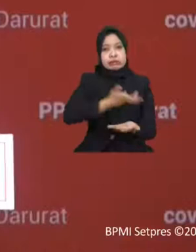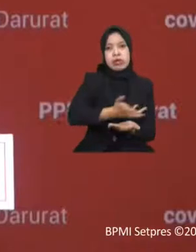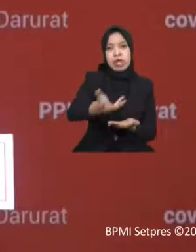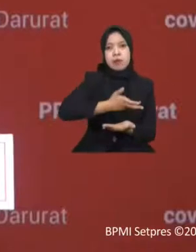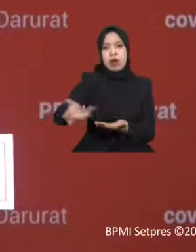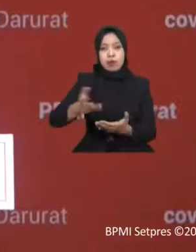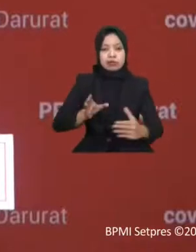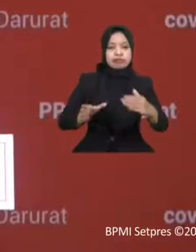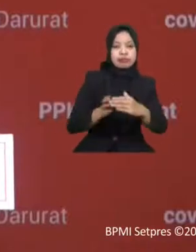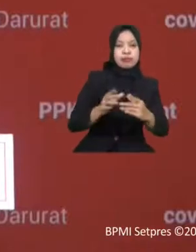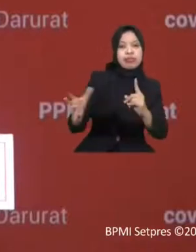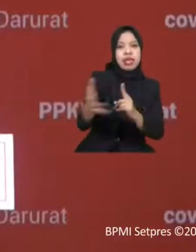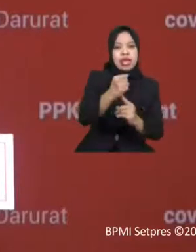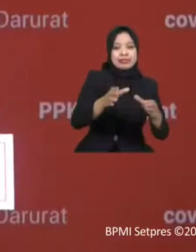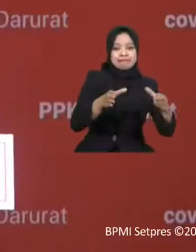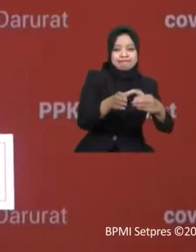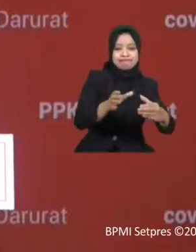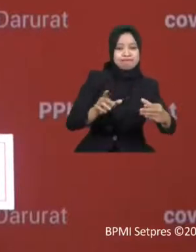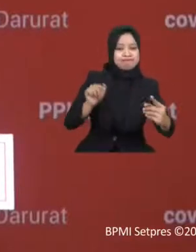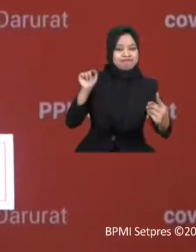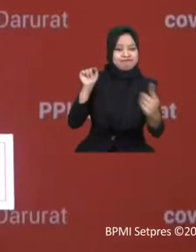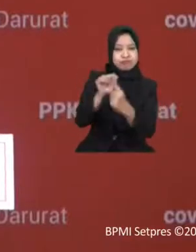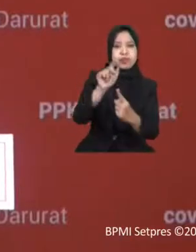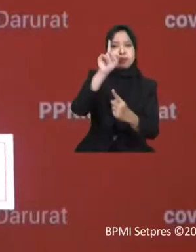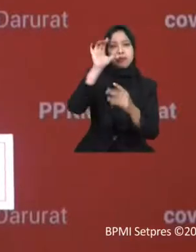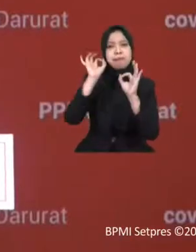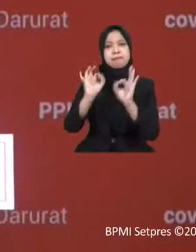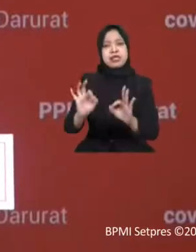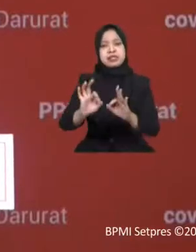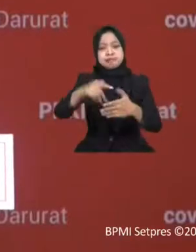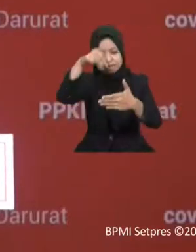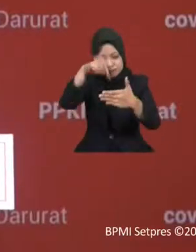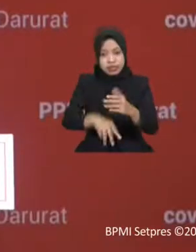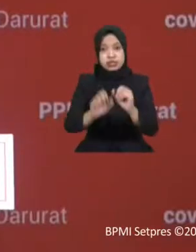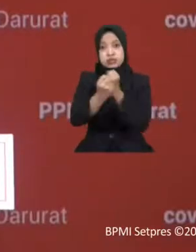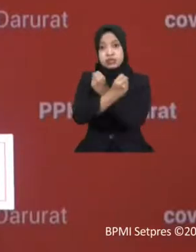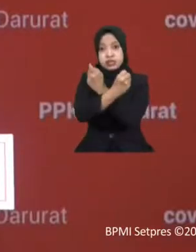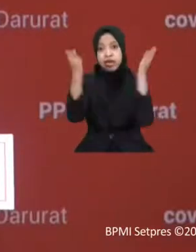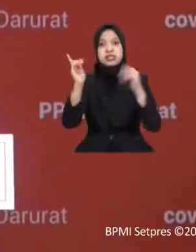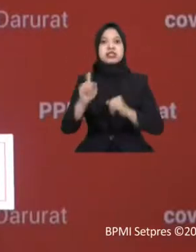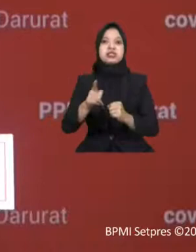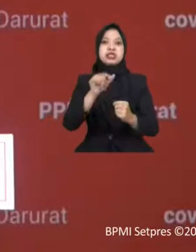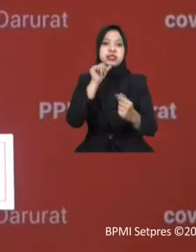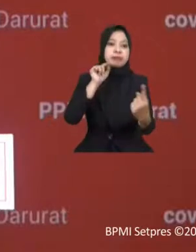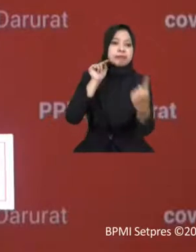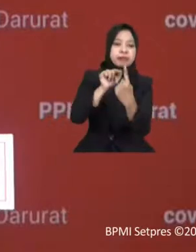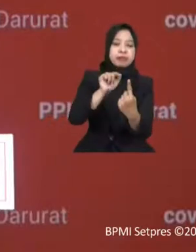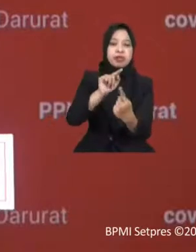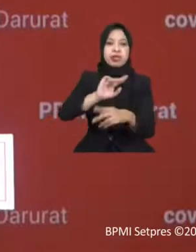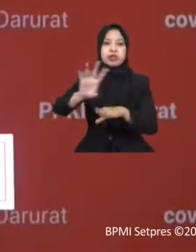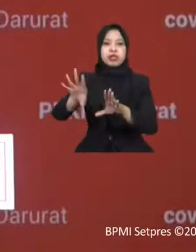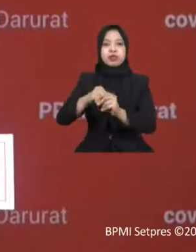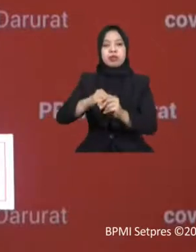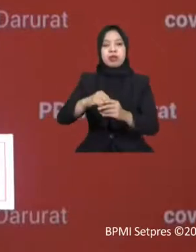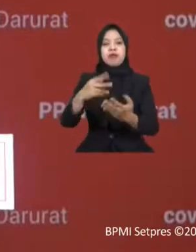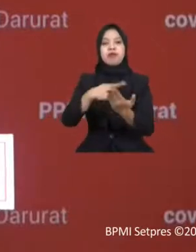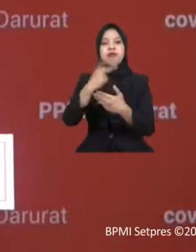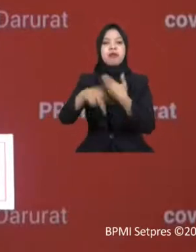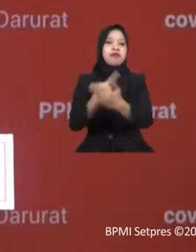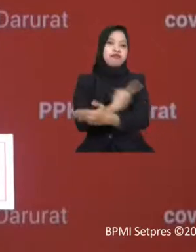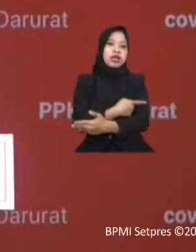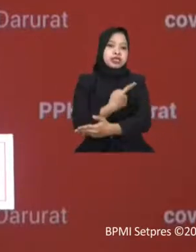mikro targeted tersasar dengan detail terutama dalam distribusi vaksin